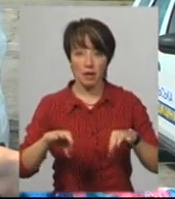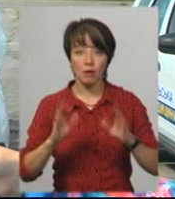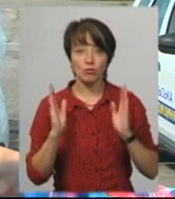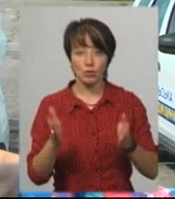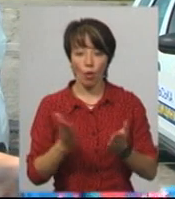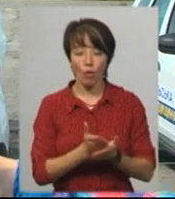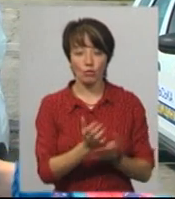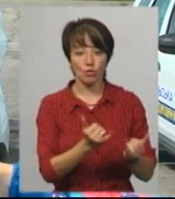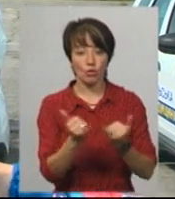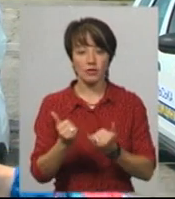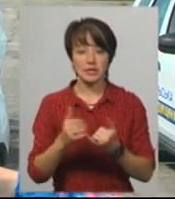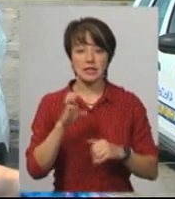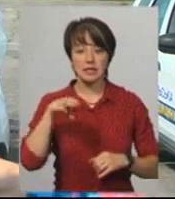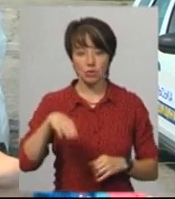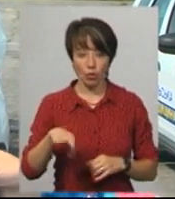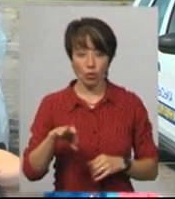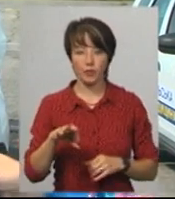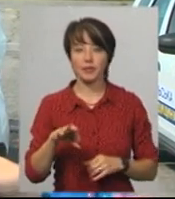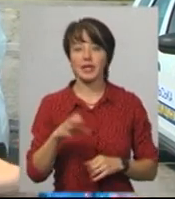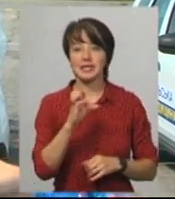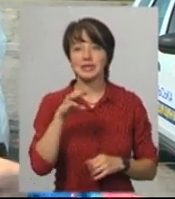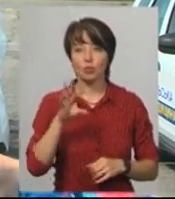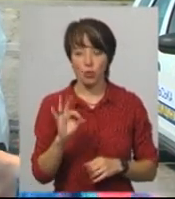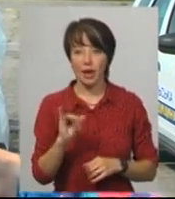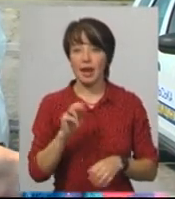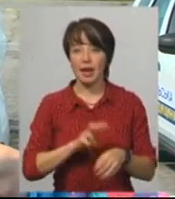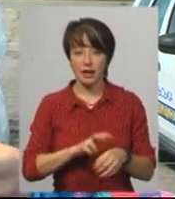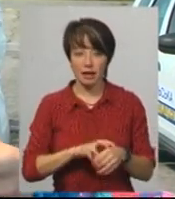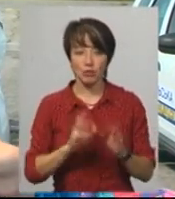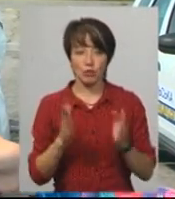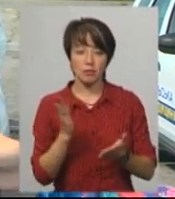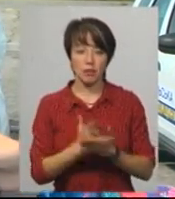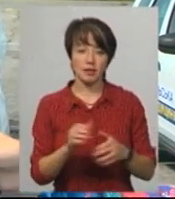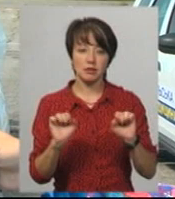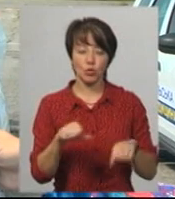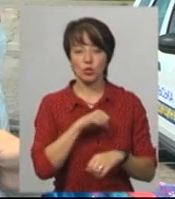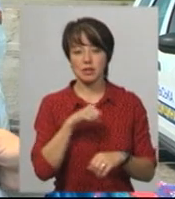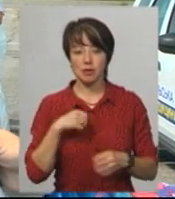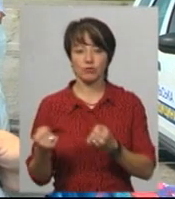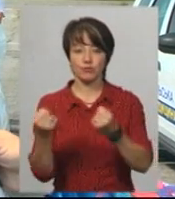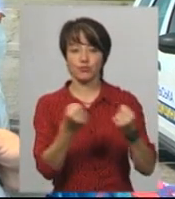буде обслуговуватися на станції технічного обслуговування, і лікар буде мати змогу сам